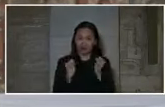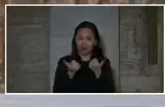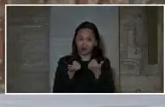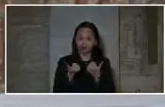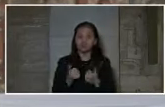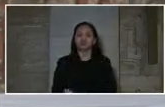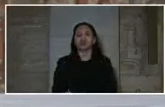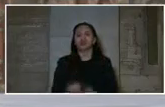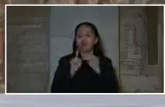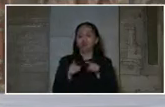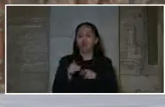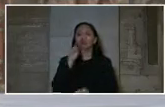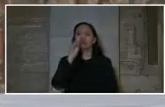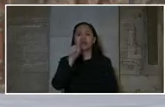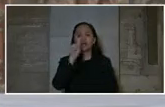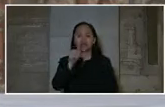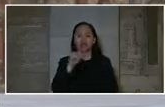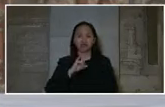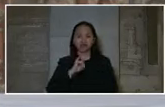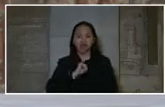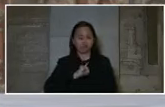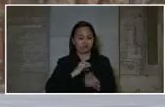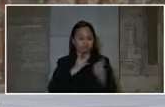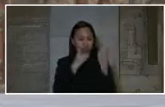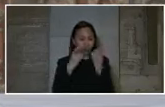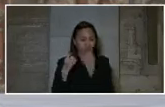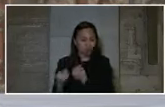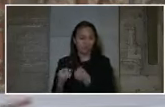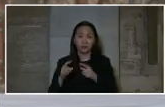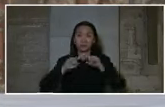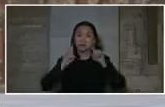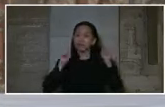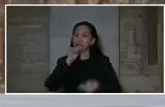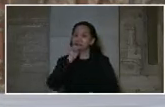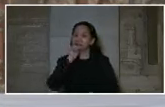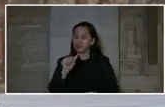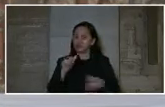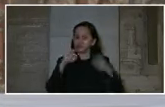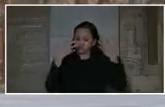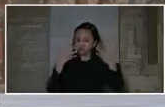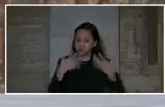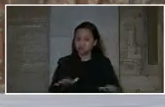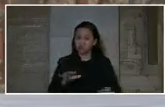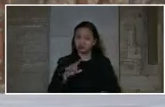do. Pero hindi natapos yun sa isang araw ng yes.